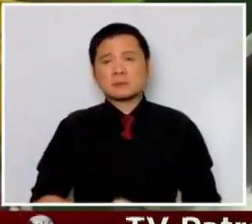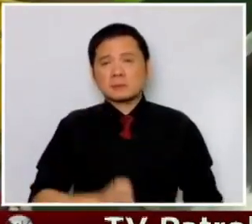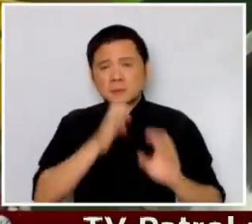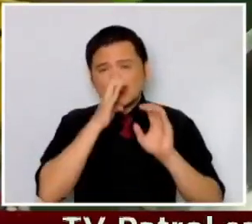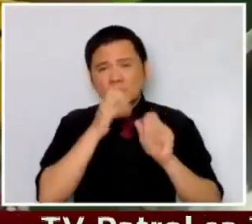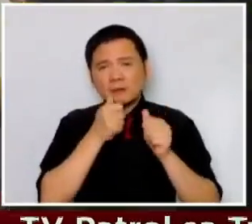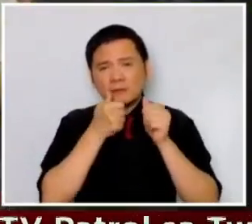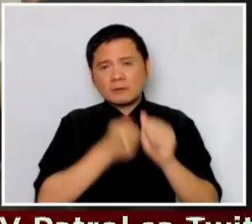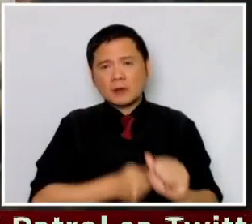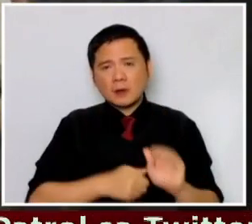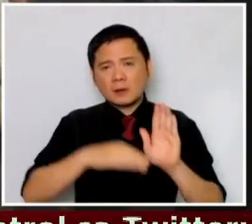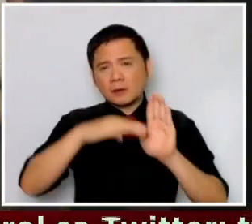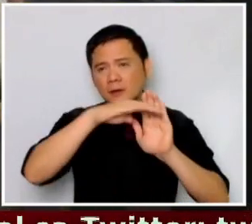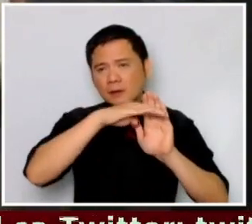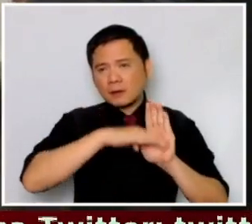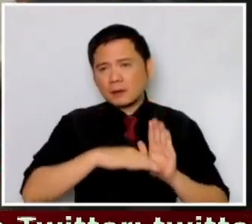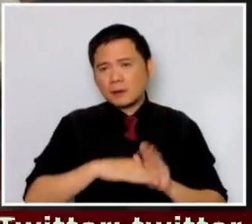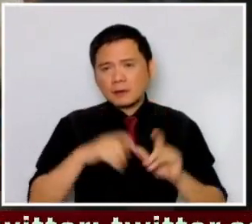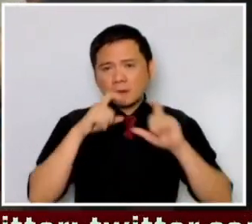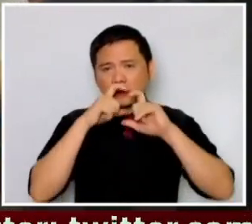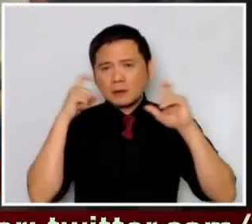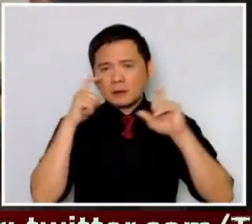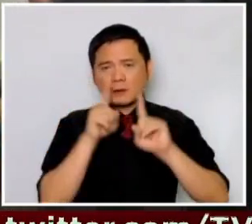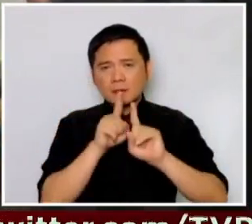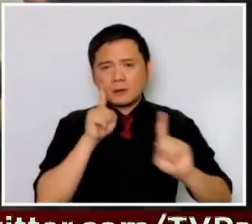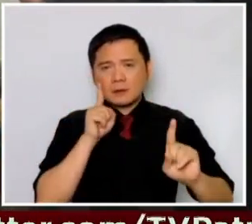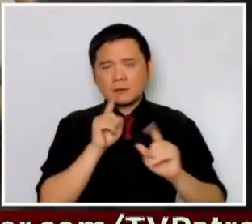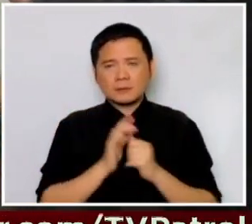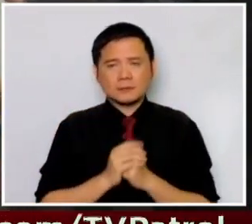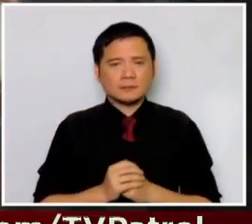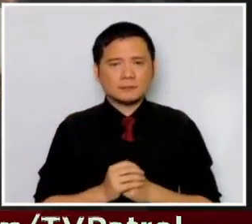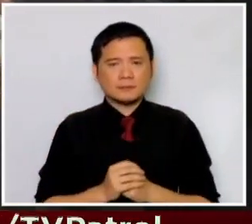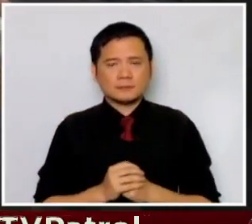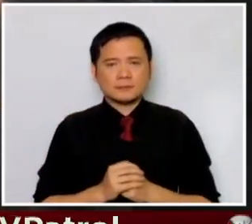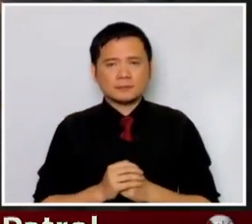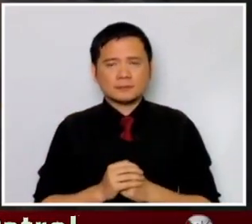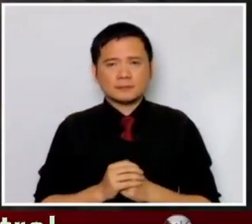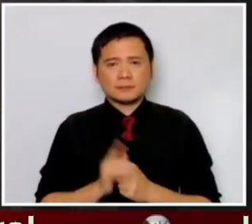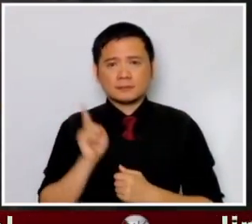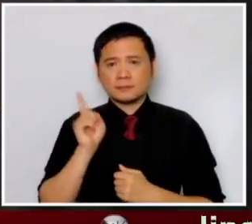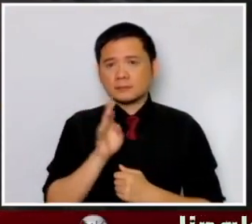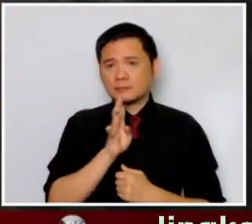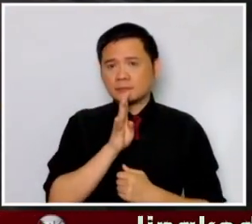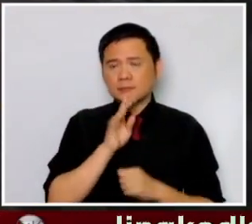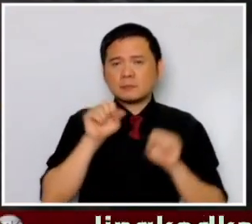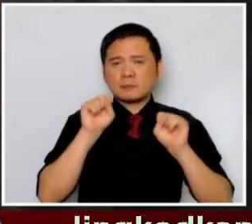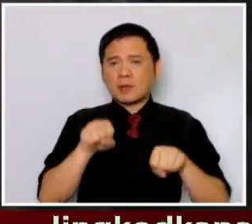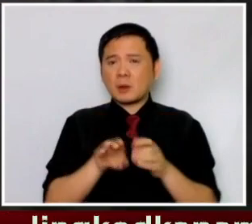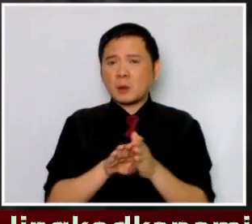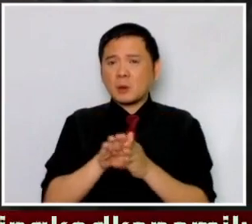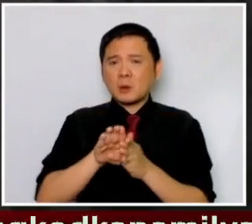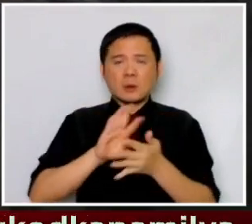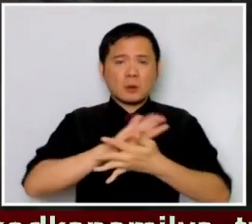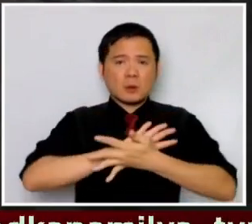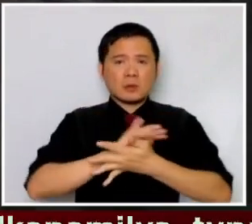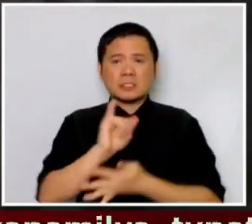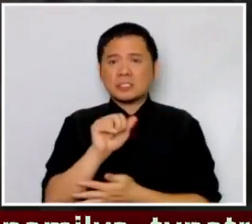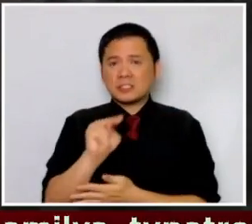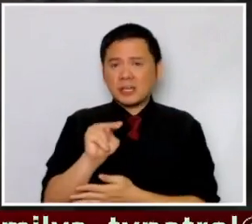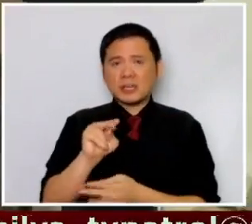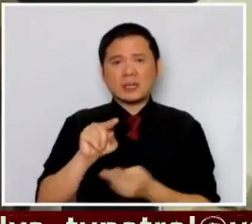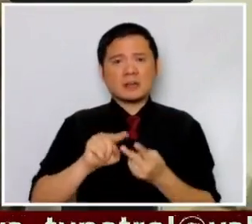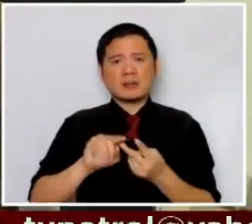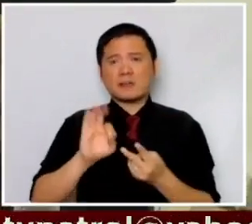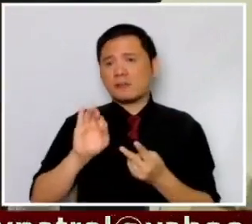protocols. Hoping na hindi maging surge, mag-surge tayo this coming January or February, no? Kasi a lot of people have been going out of town